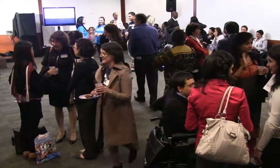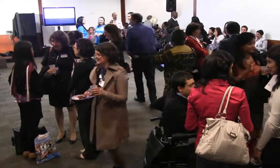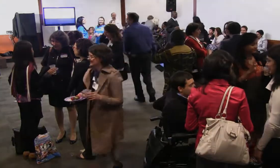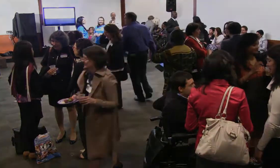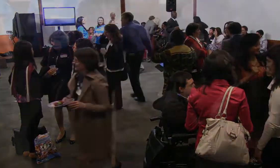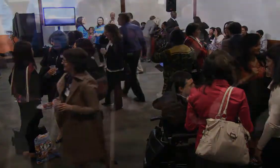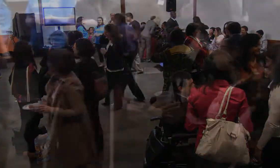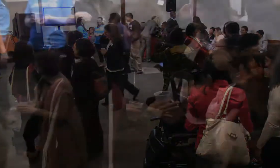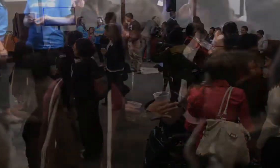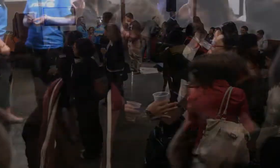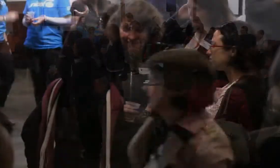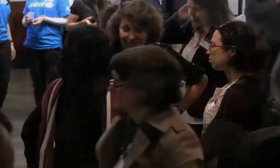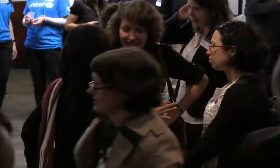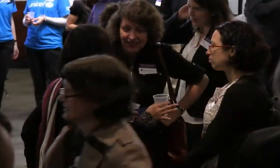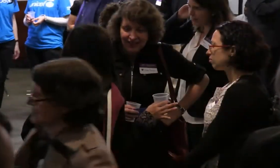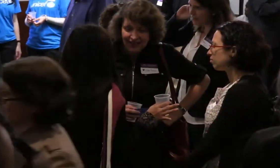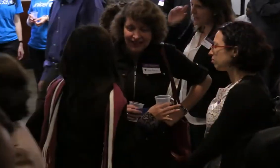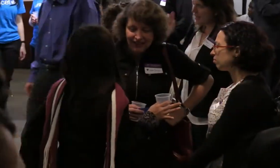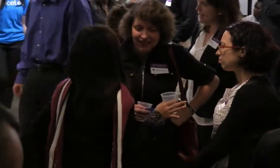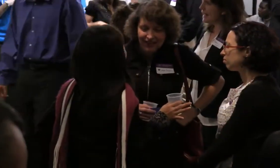torí pé